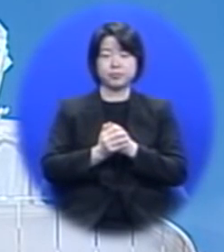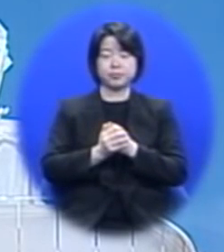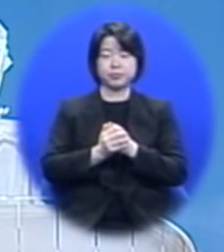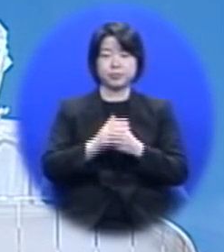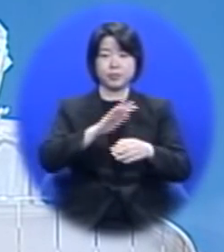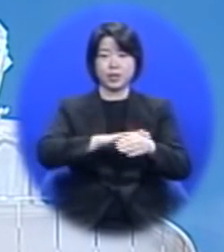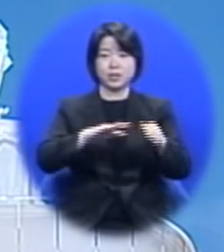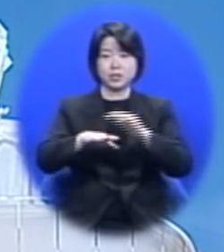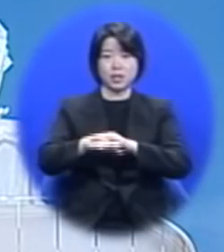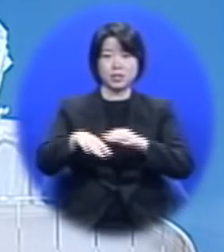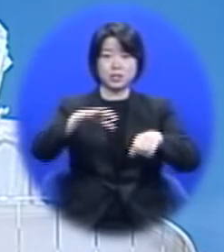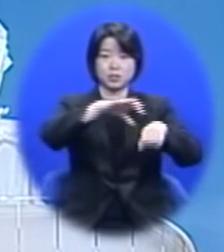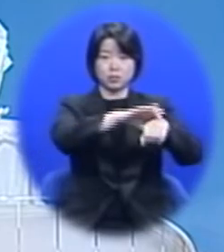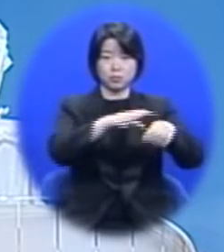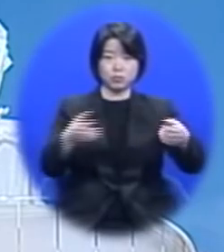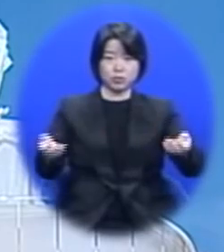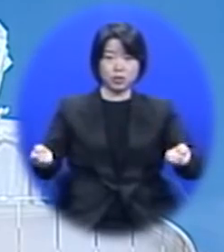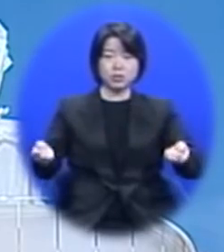사지가 묶여서